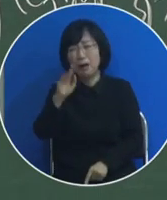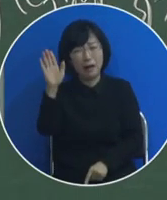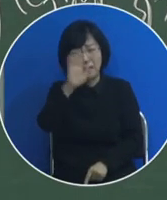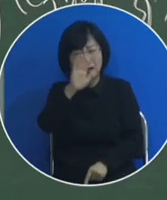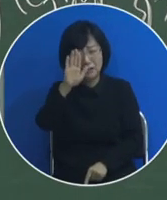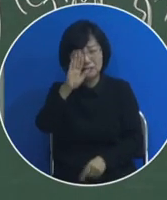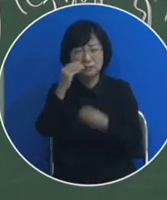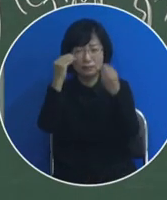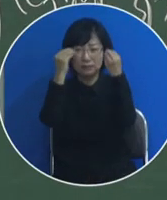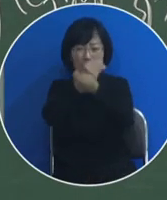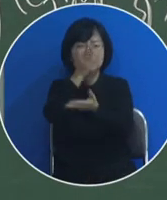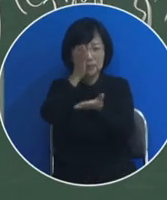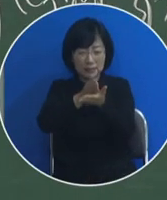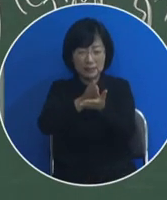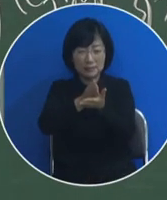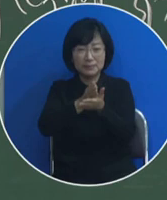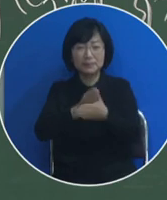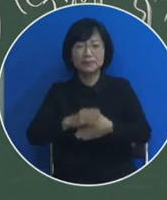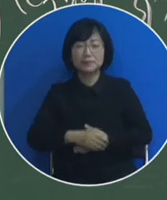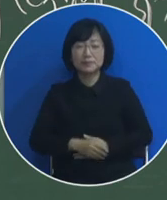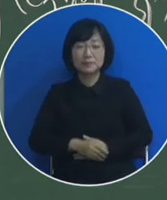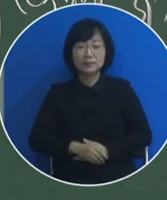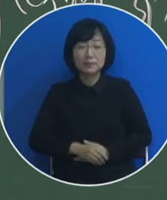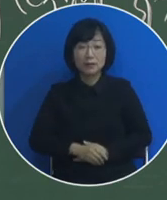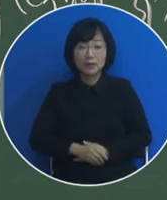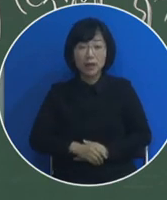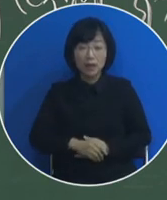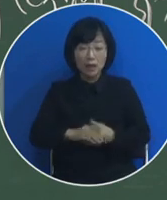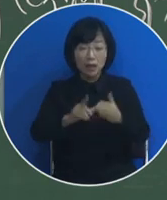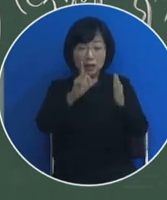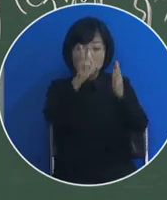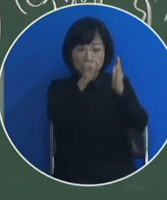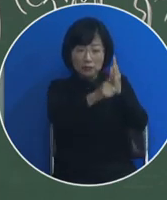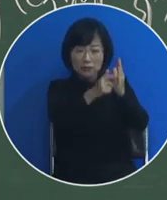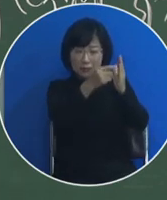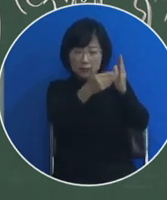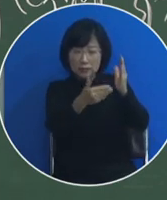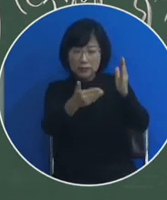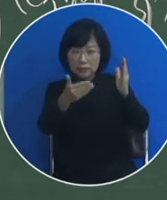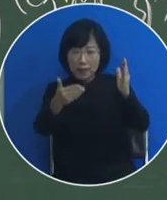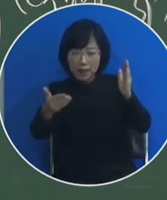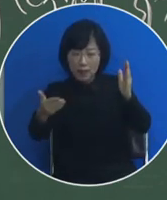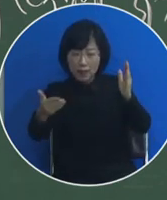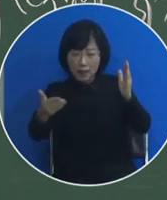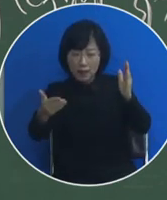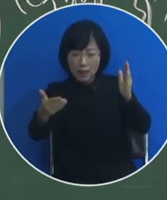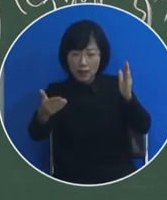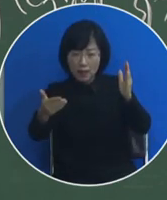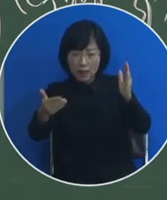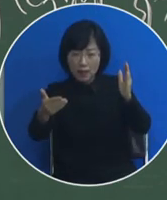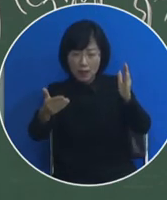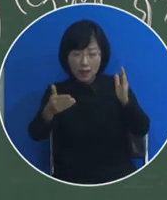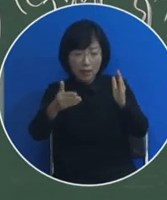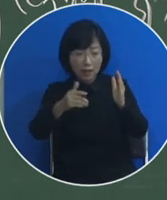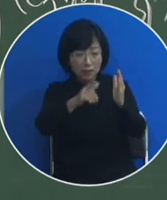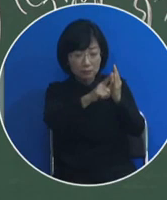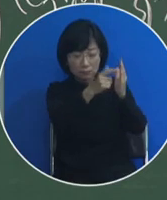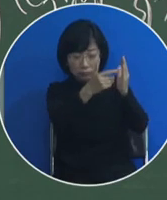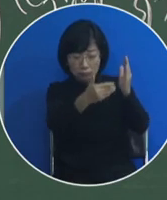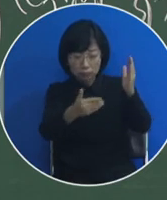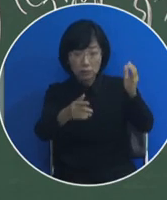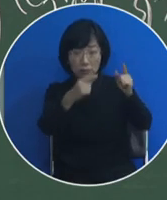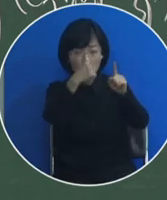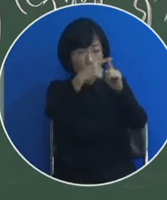other denominations are wrong and that we're the only ones that are right. 시대 시대마다 복음 없어질 때가 있습니다. Age by age, there was a time where the